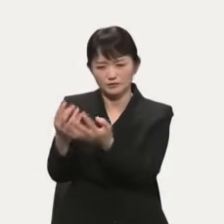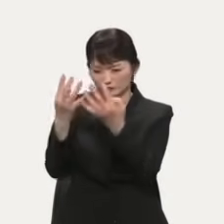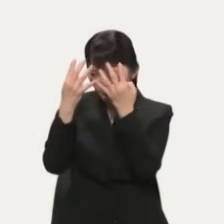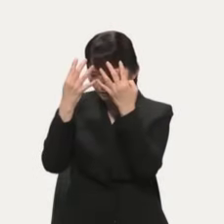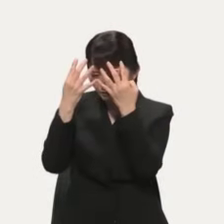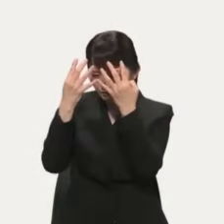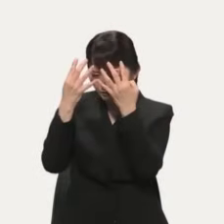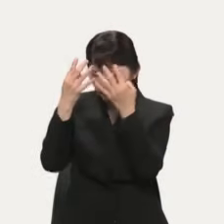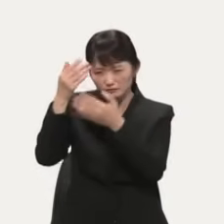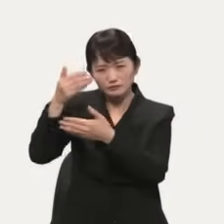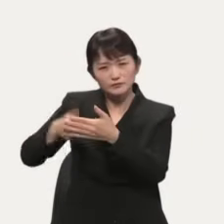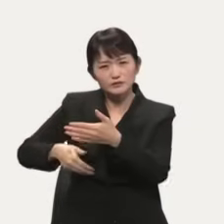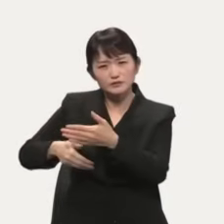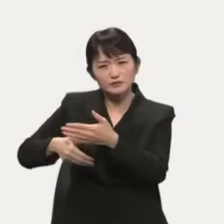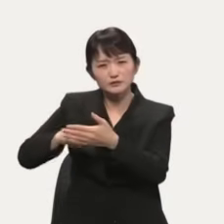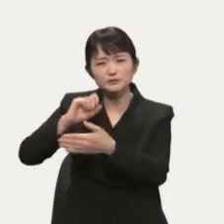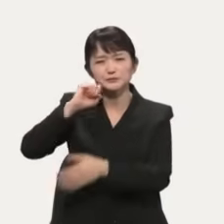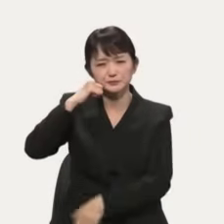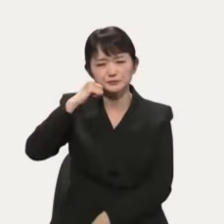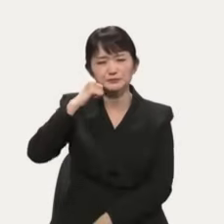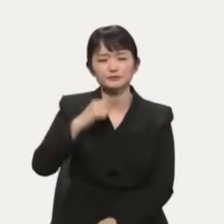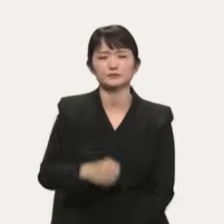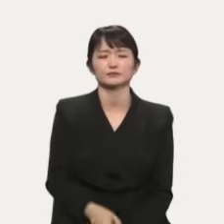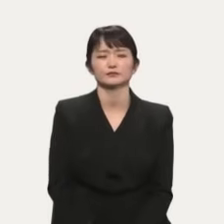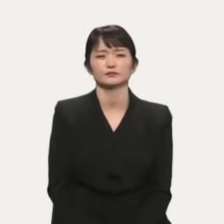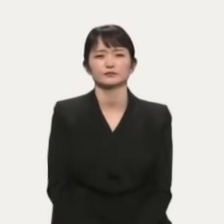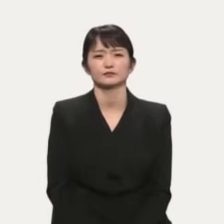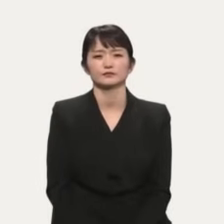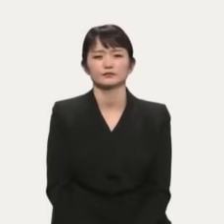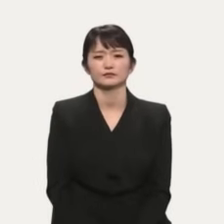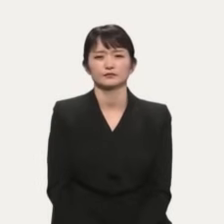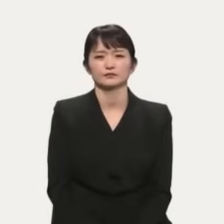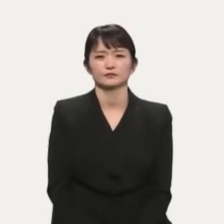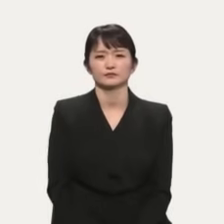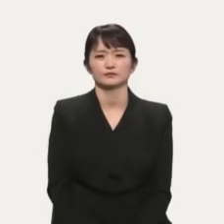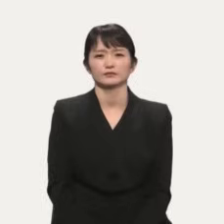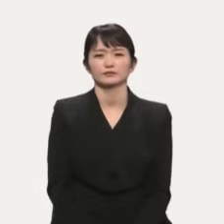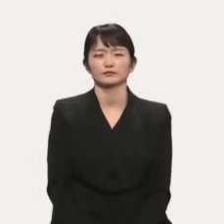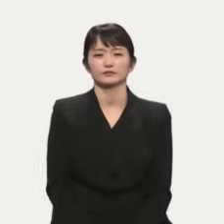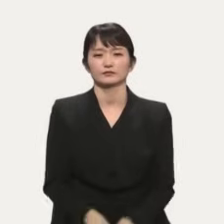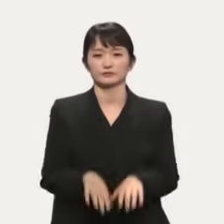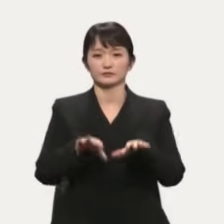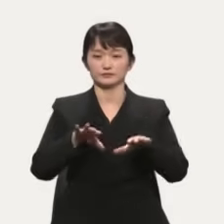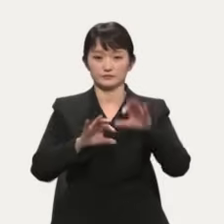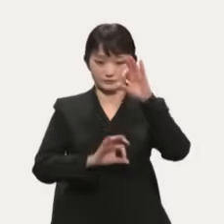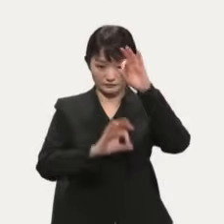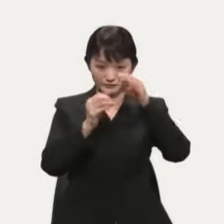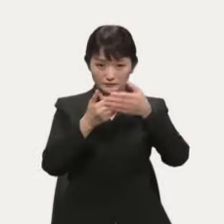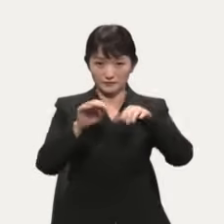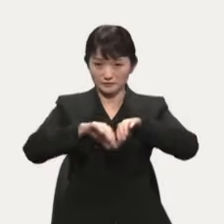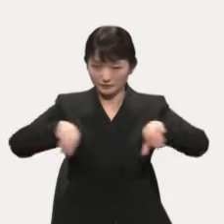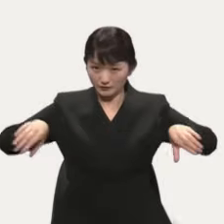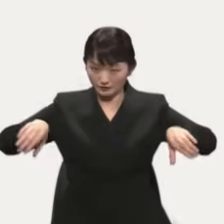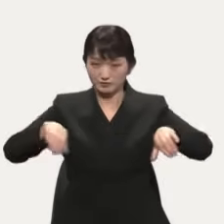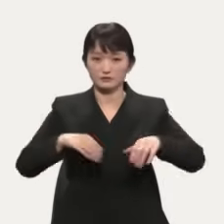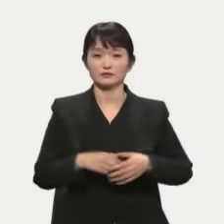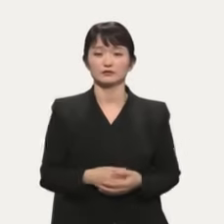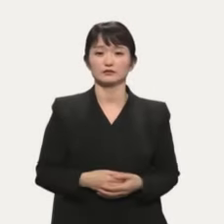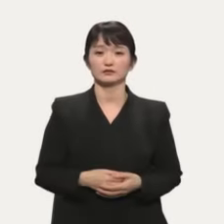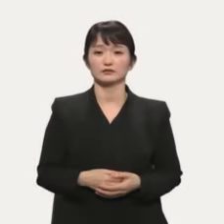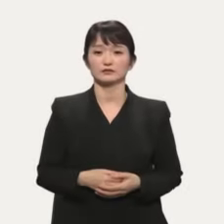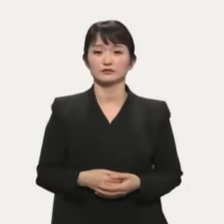감경 해 주기는 좀 어려운 부분이 있습니다 그 뭐 이번 사건과는 이제 별개로 논의를